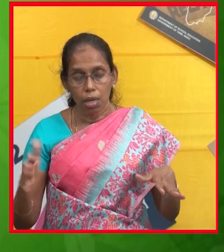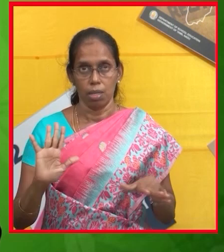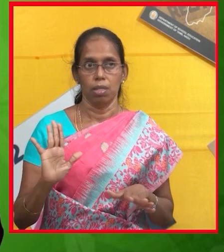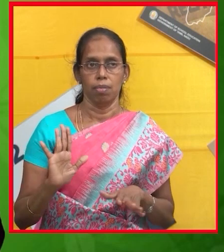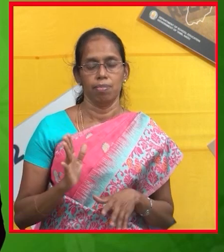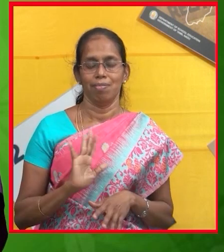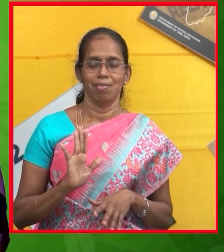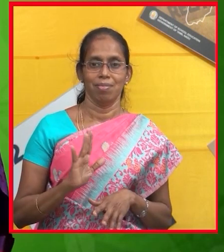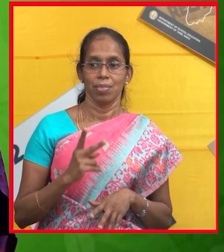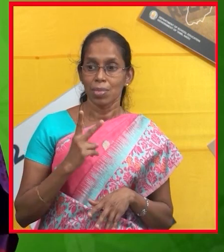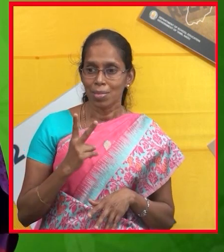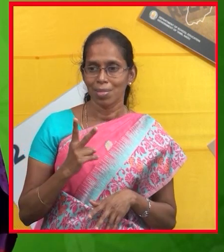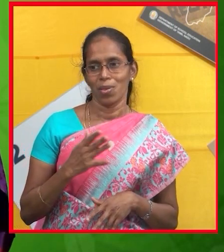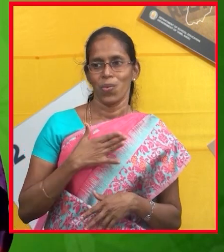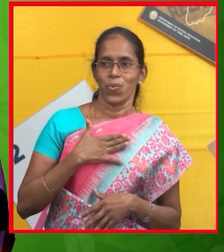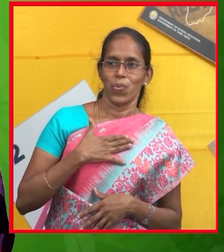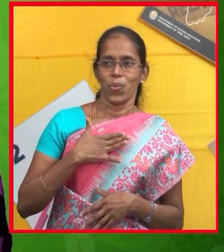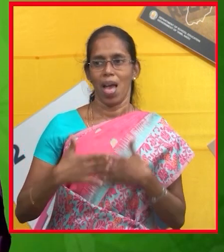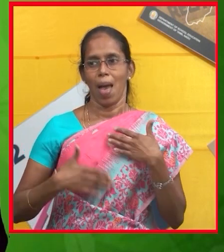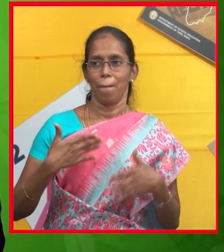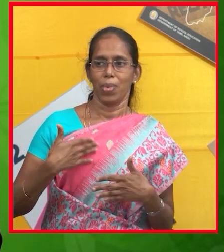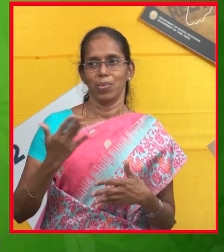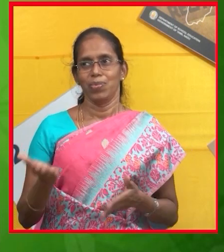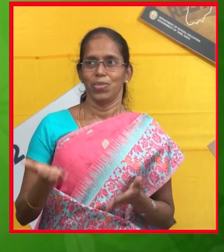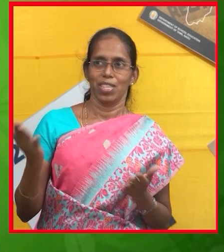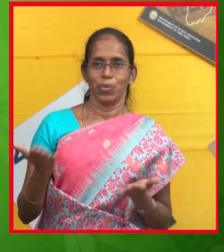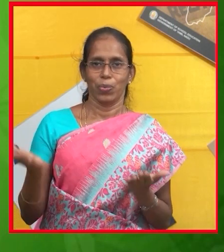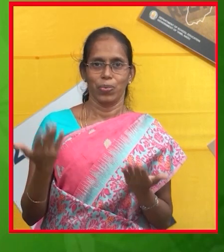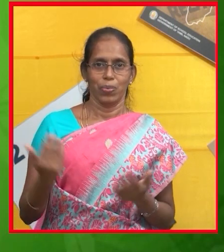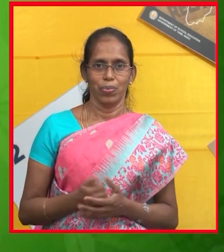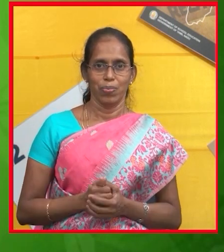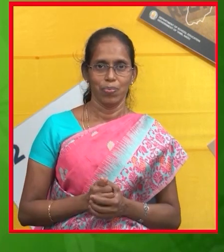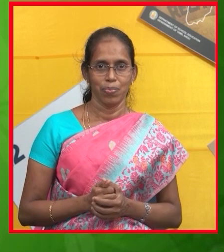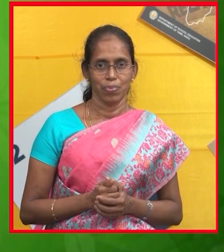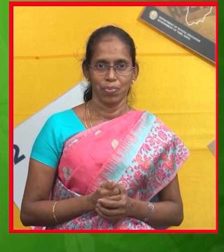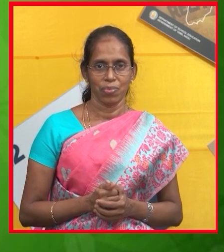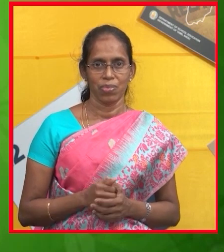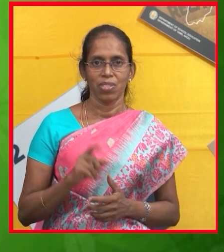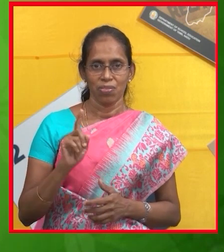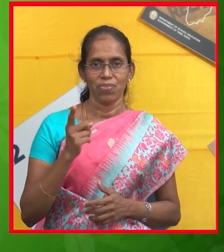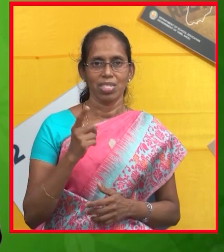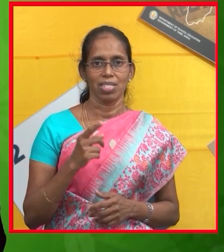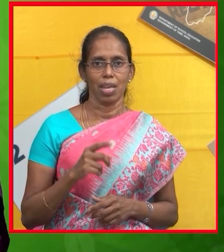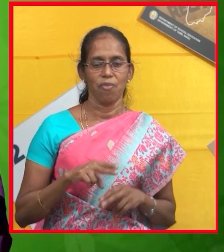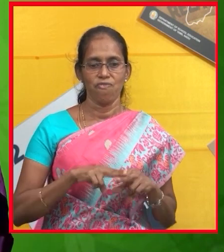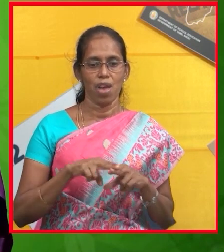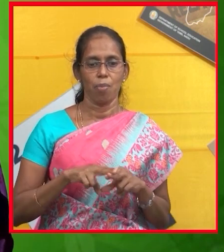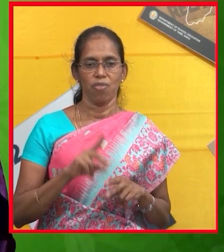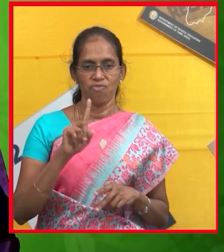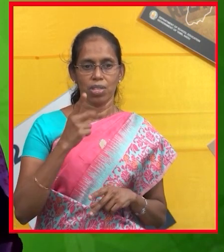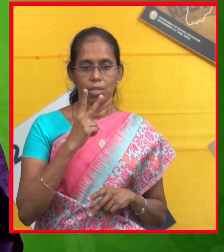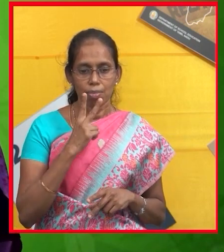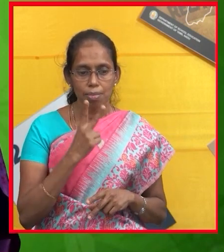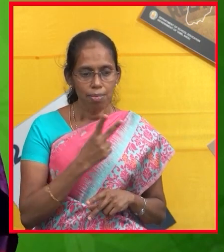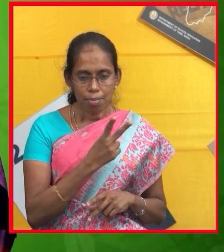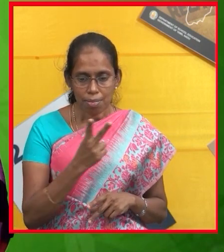ஒரு பிரதேசத்தில் வந்து வசிக்கிறவங்க. முதல் முறையாக இவங்க எப்போ கிளம்ப போகிறாங்கன்னு போது தான் அந்த கடலையே வந்து அவங்களாம் என்ன செய்கிறாங்க, அவங்க